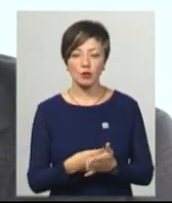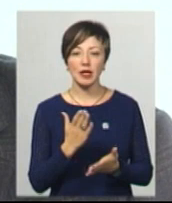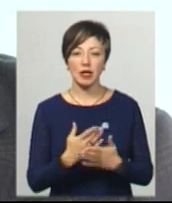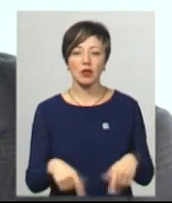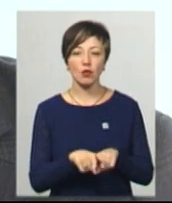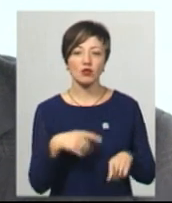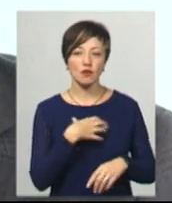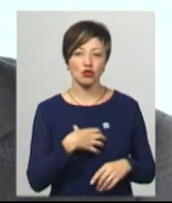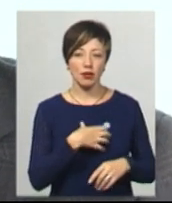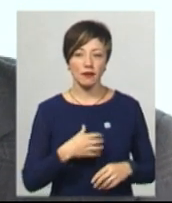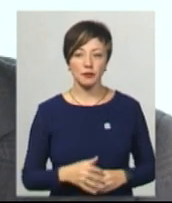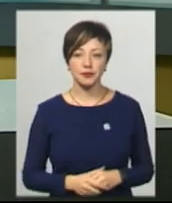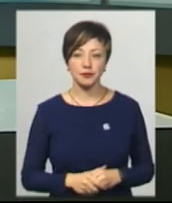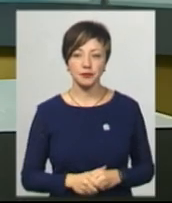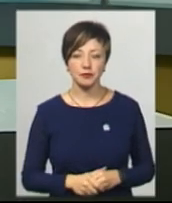також дуже важливо.